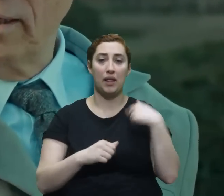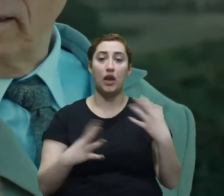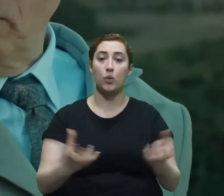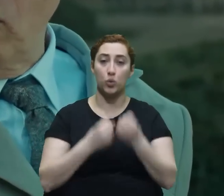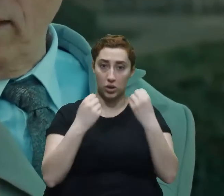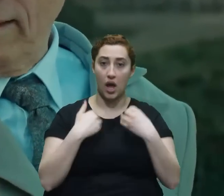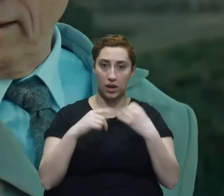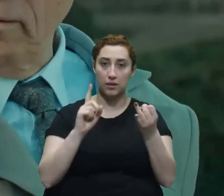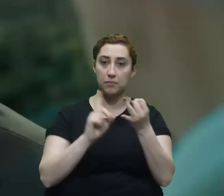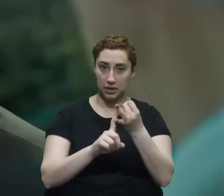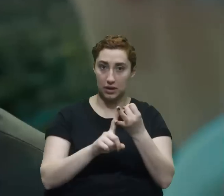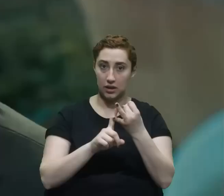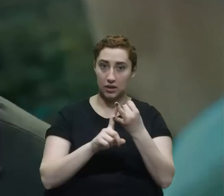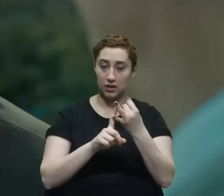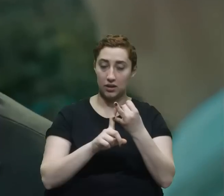kurtardık, bu iki.